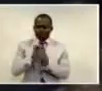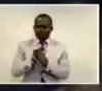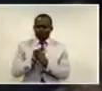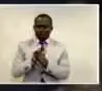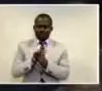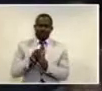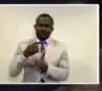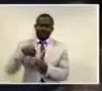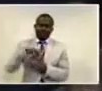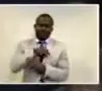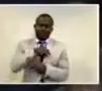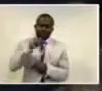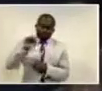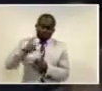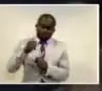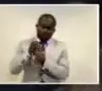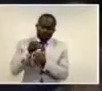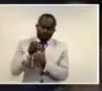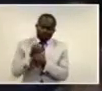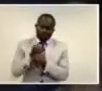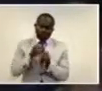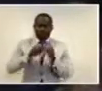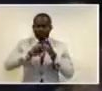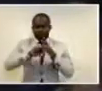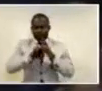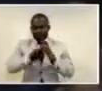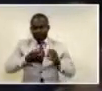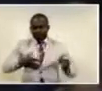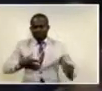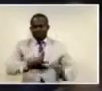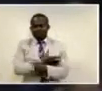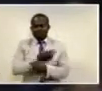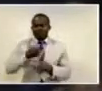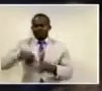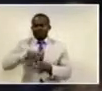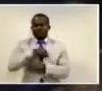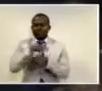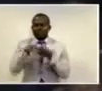twaba dukora twakwihe duhereye ku bushobozi dufite